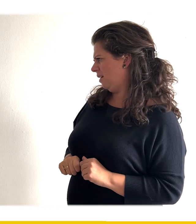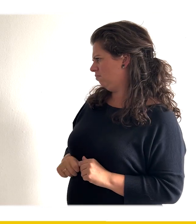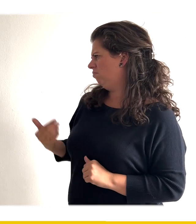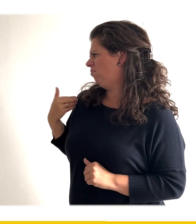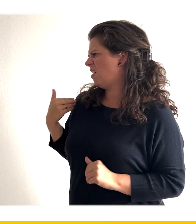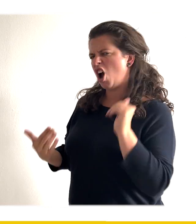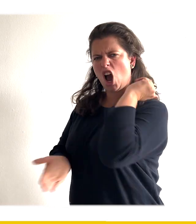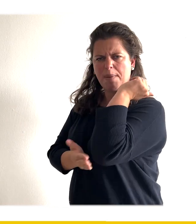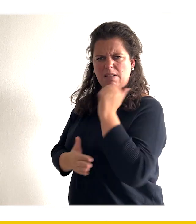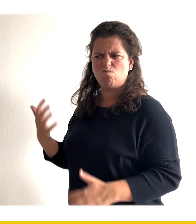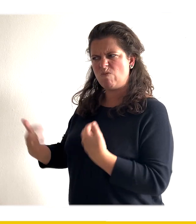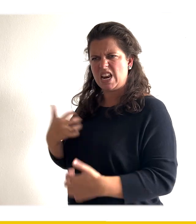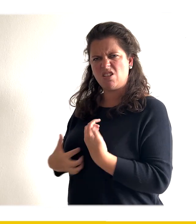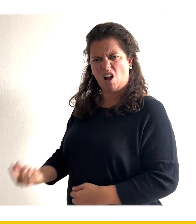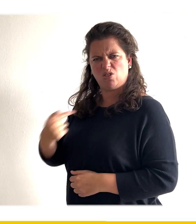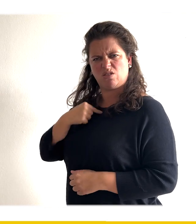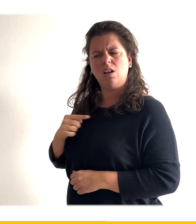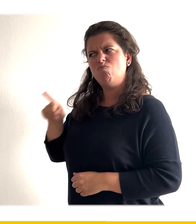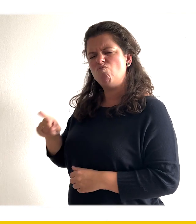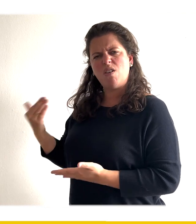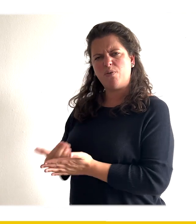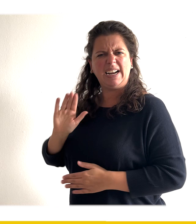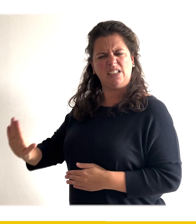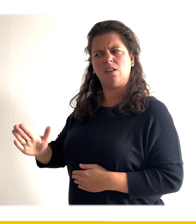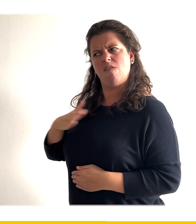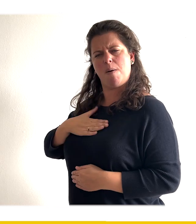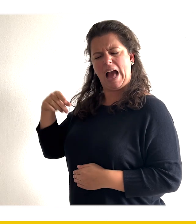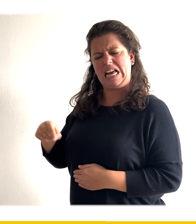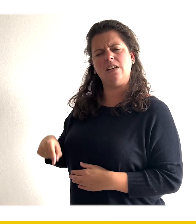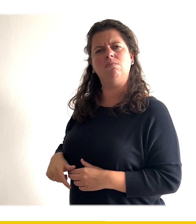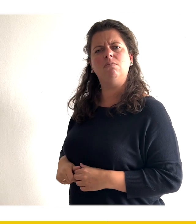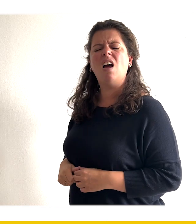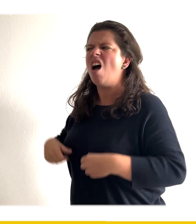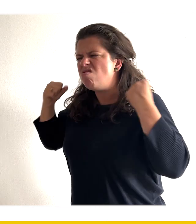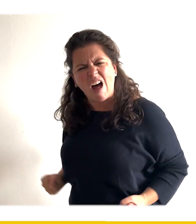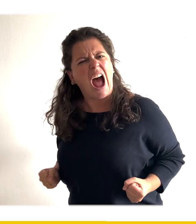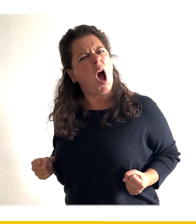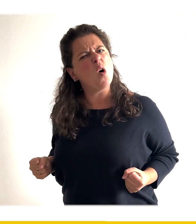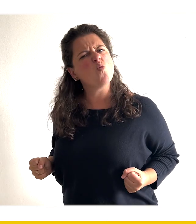zo irritant tegen mij. Jij hebt het niet verdiend. Die chips zijn voor mij. Nou!